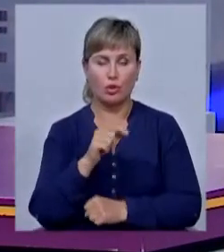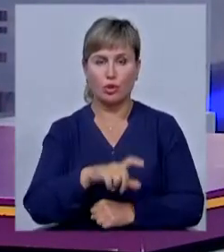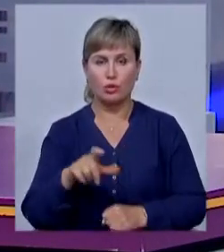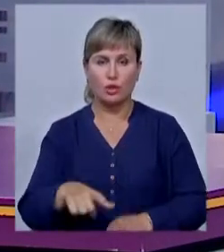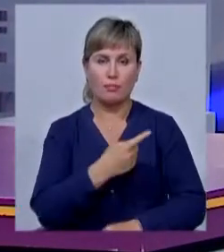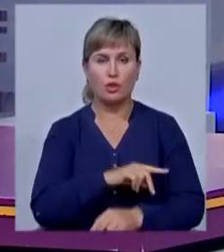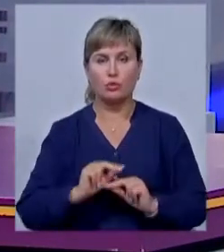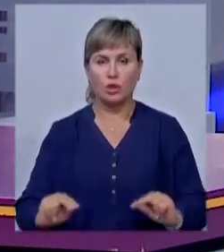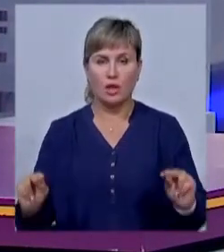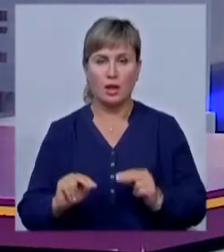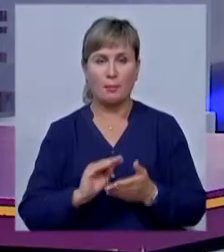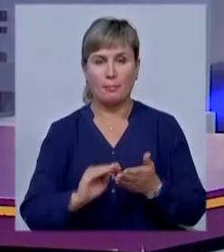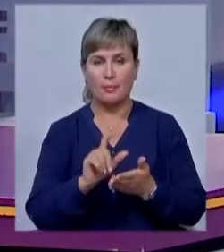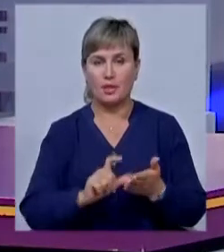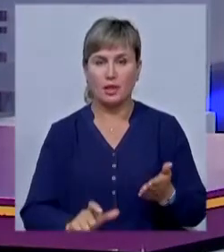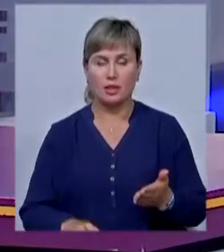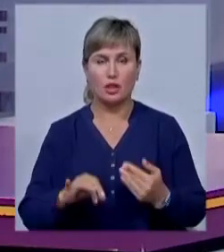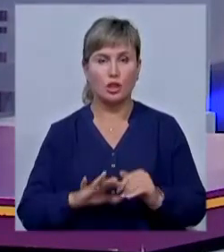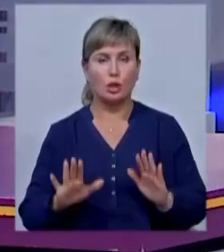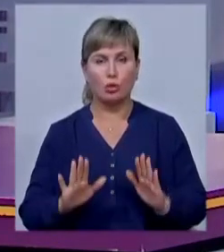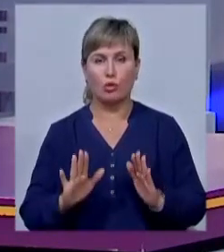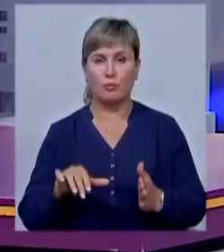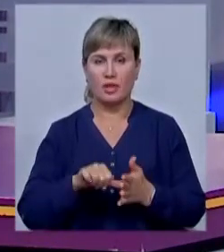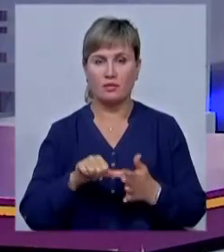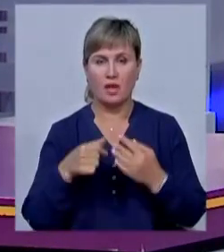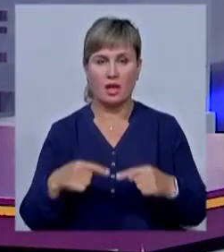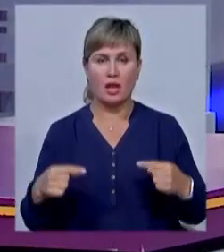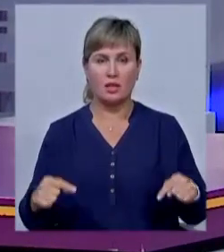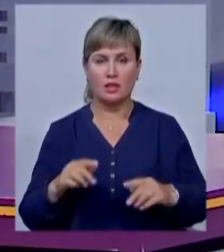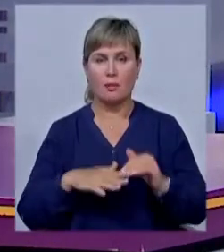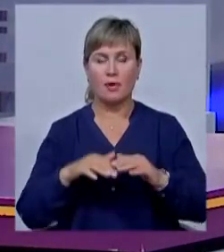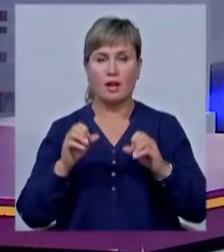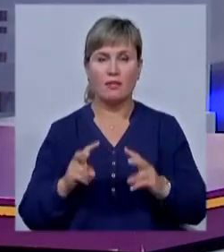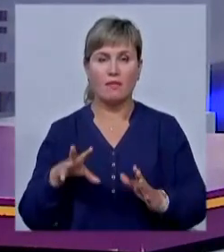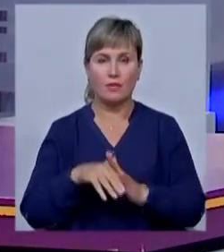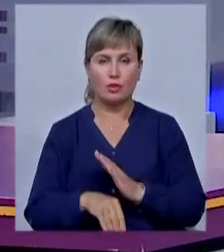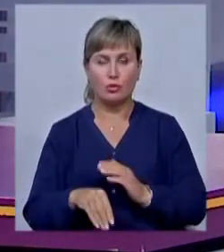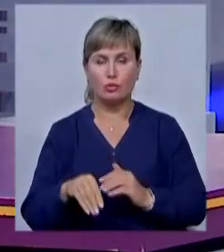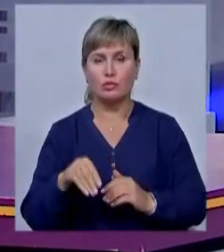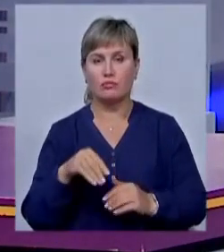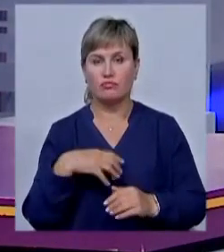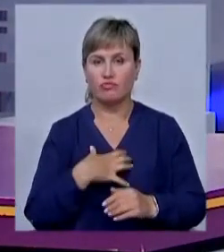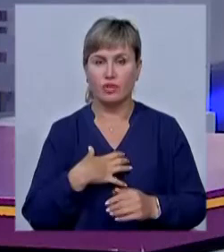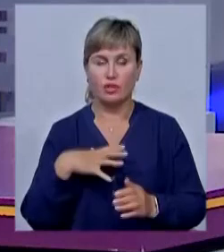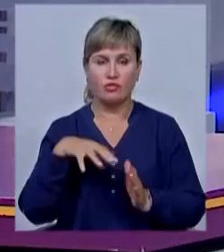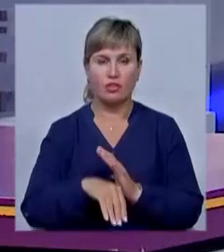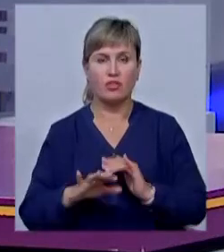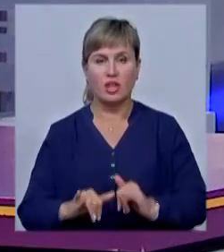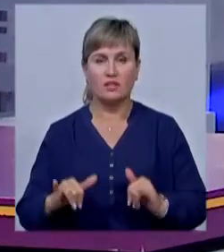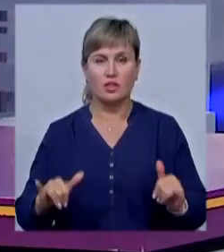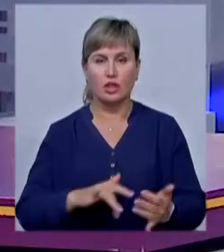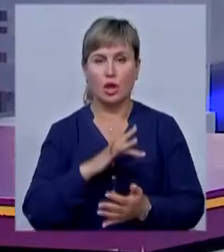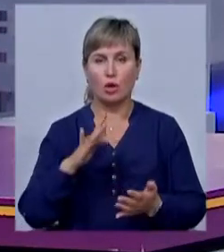медики, учителя, писатели и не только. Представители разных профессий, но внесших неоценимый вклад в развитие